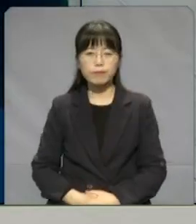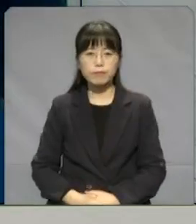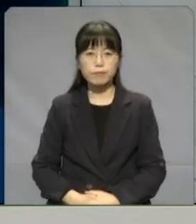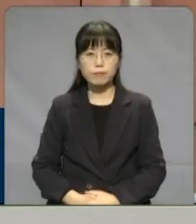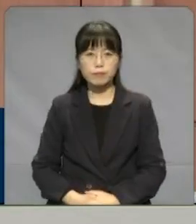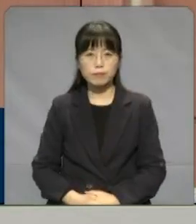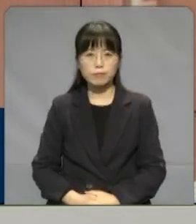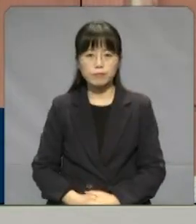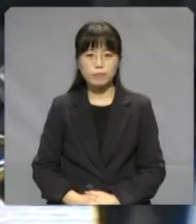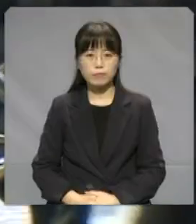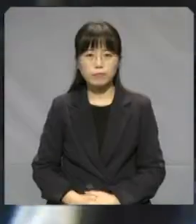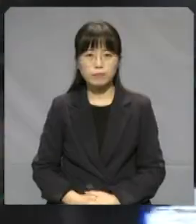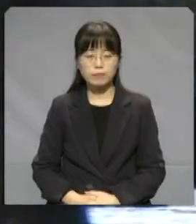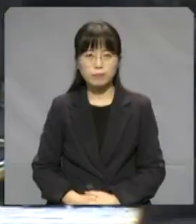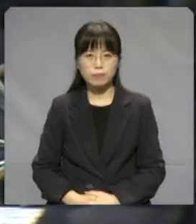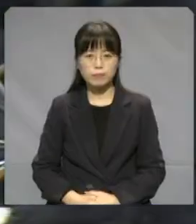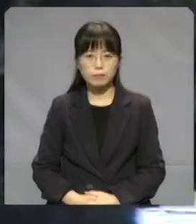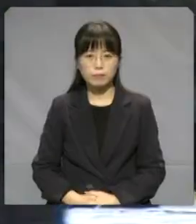기자입니다.